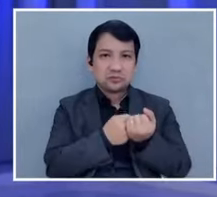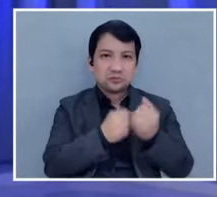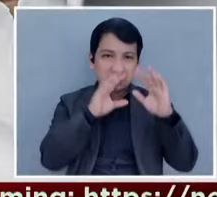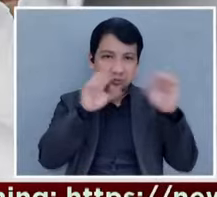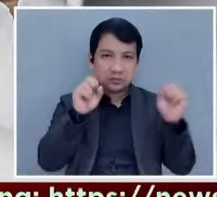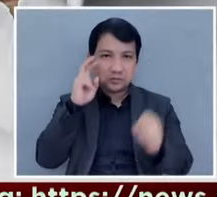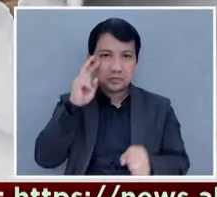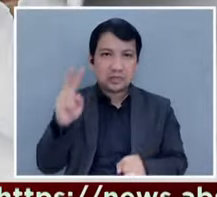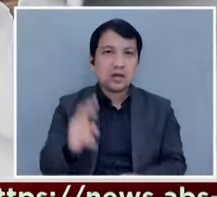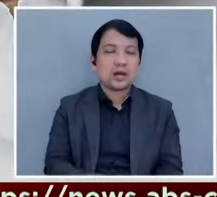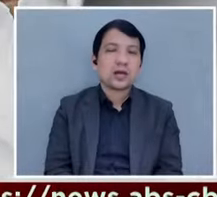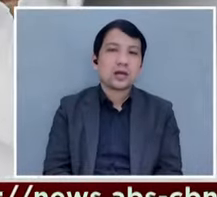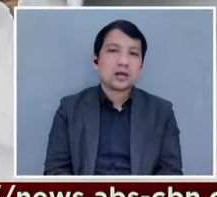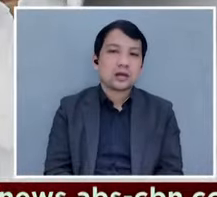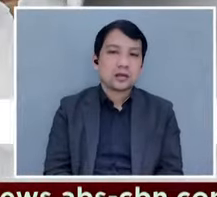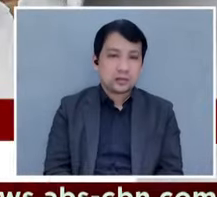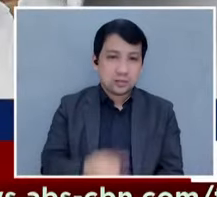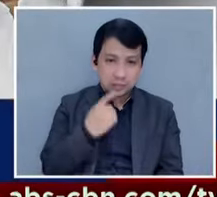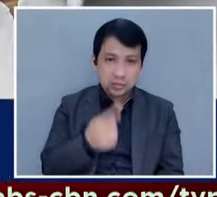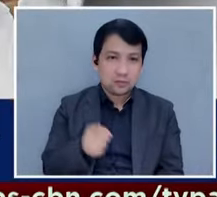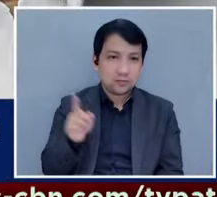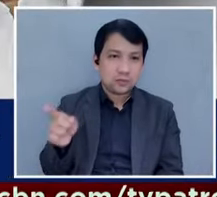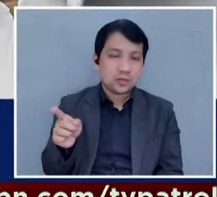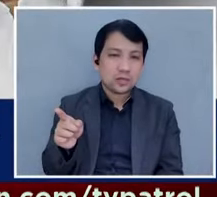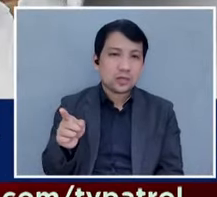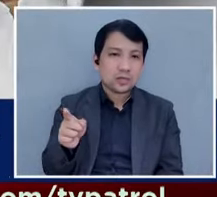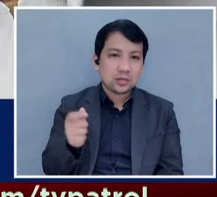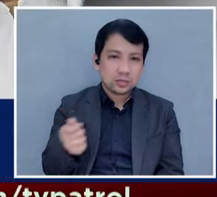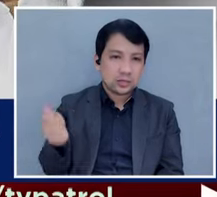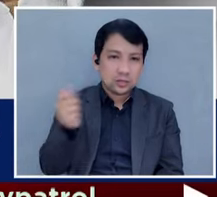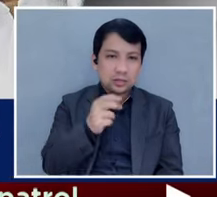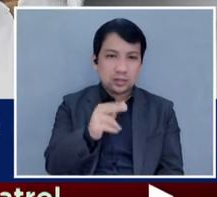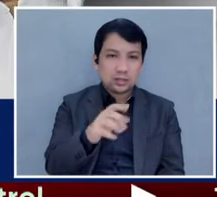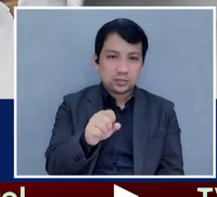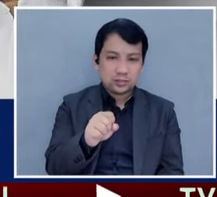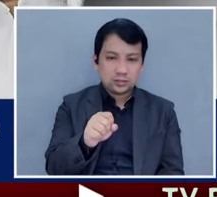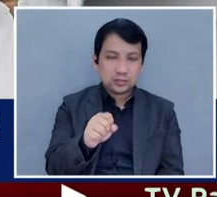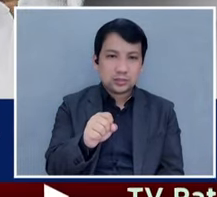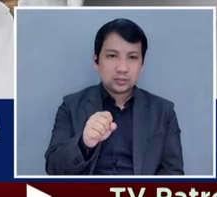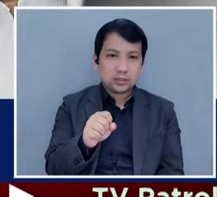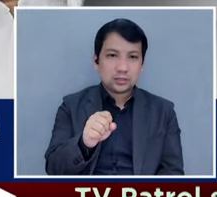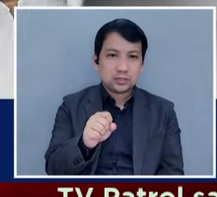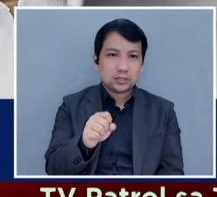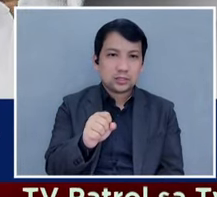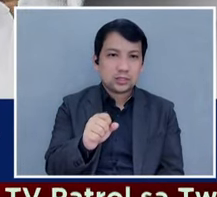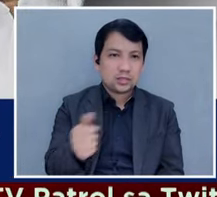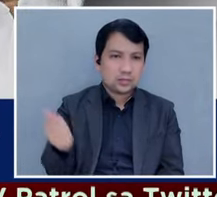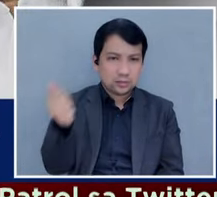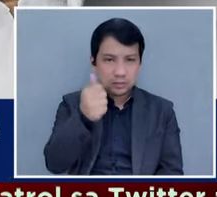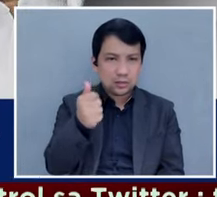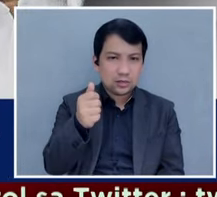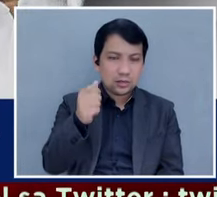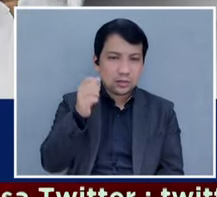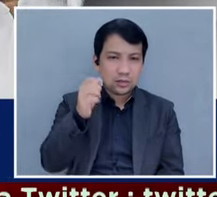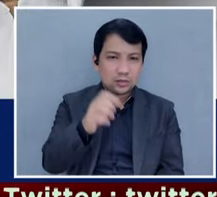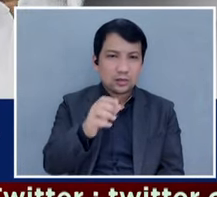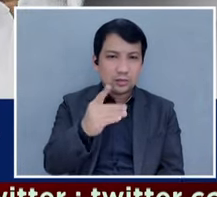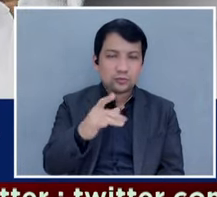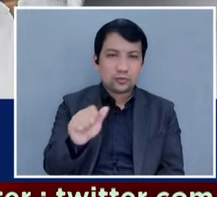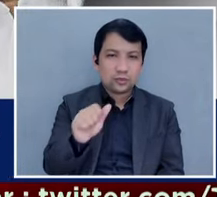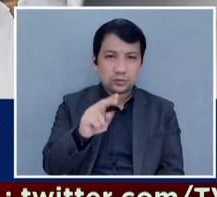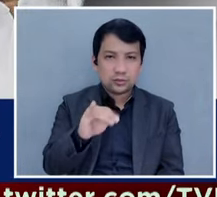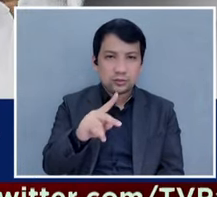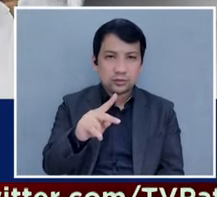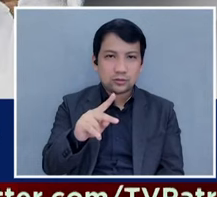pahayag ni National Security Advisor Secretary Eduardo Anyo. Sinabi niya na kapwa tapat ang